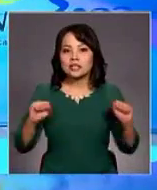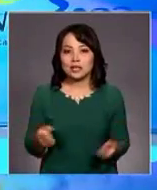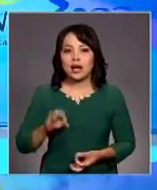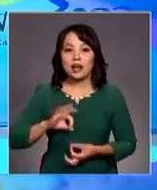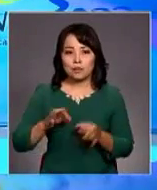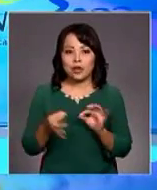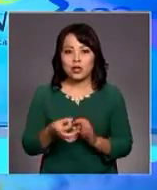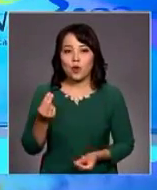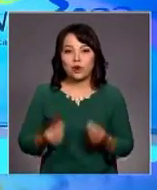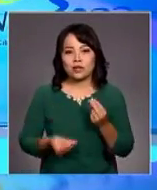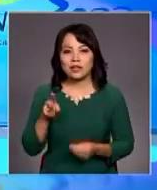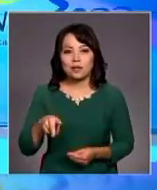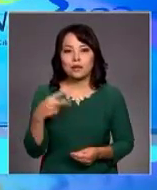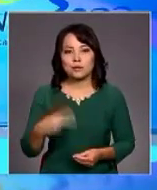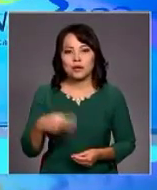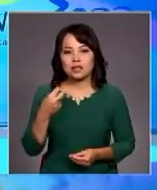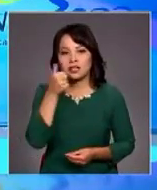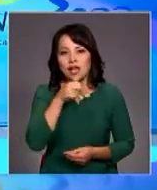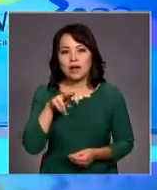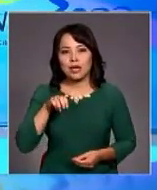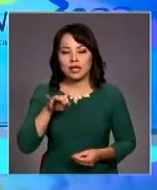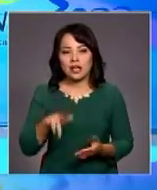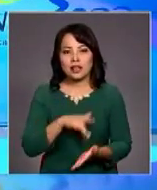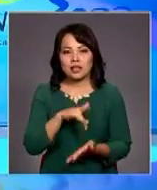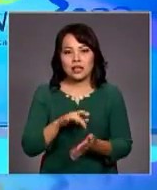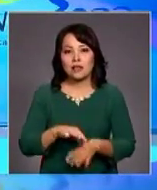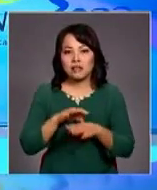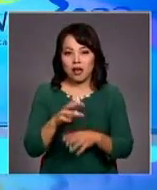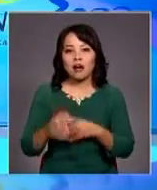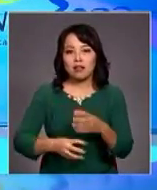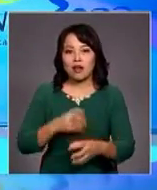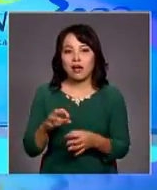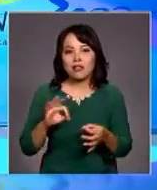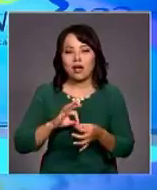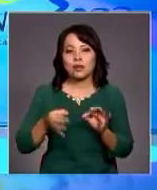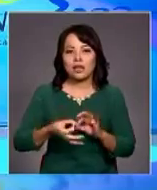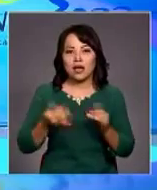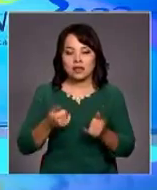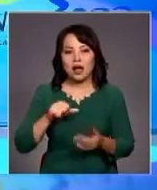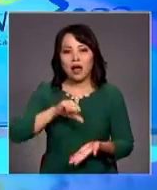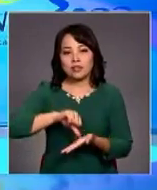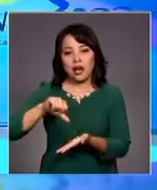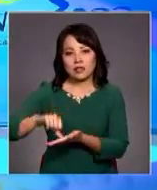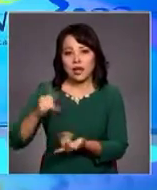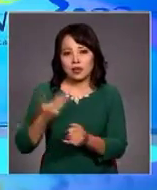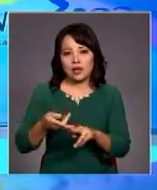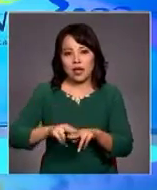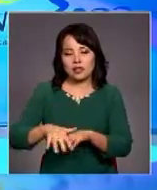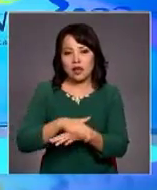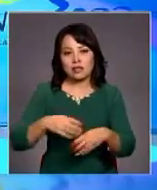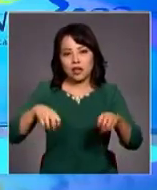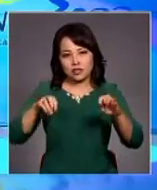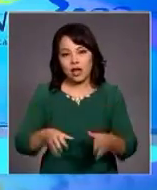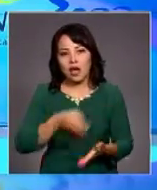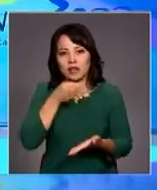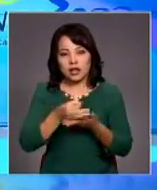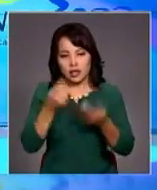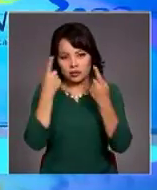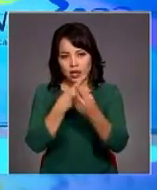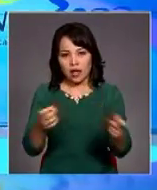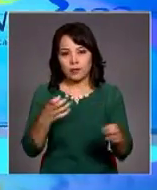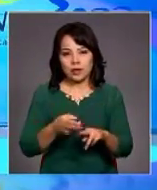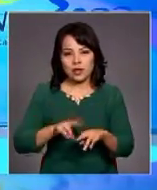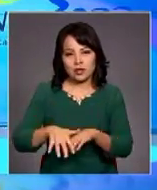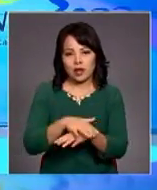Қысқа олимпиада ойындары 2022 жылы Пекинде өтеді. Халықаралық олимпиада комитеті дәл қазір осындай шешім жариялады.